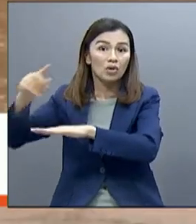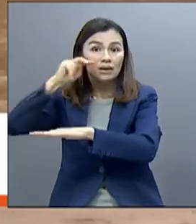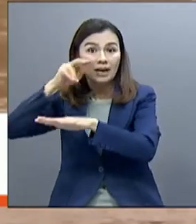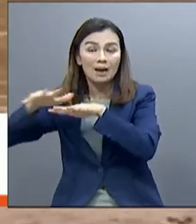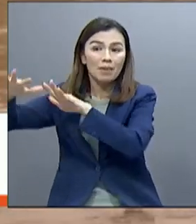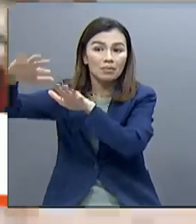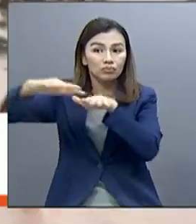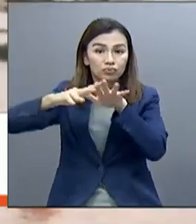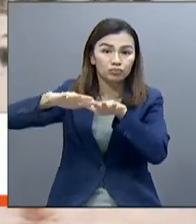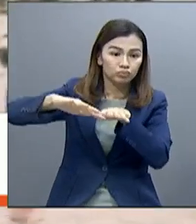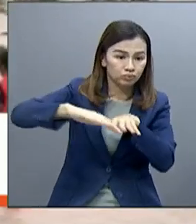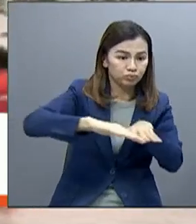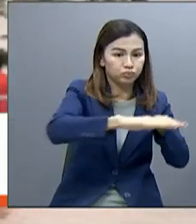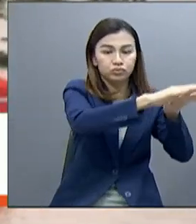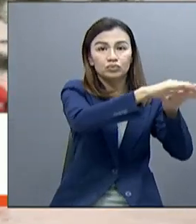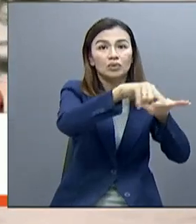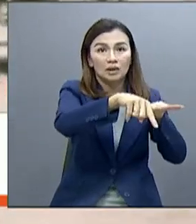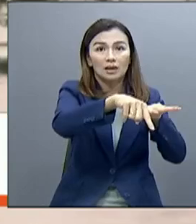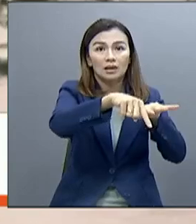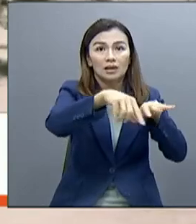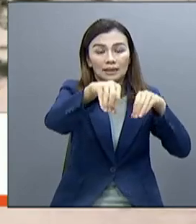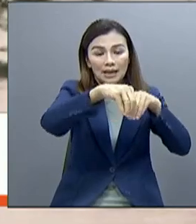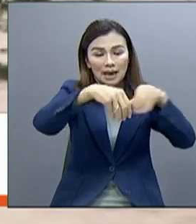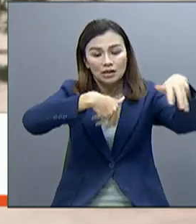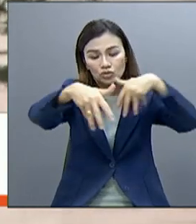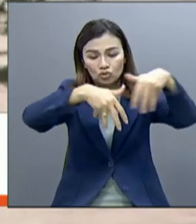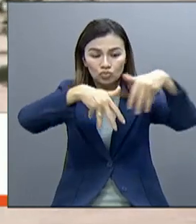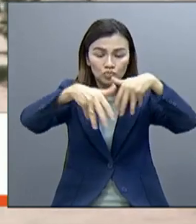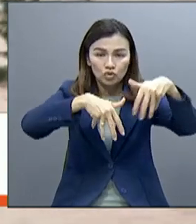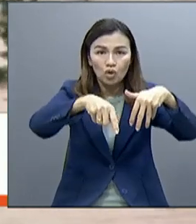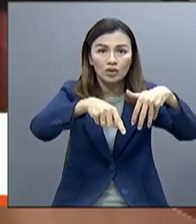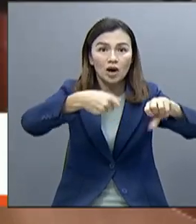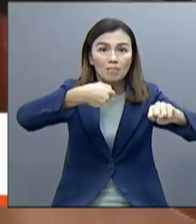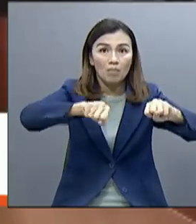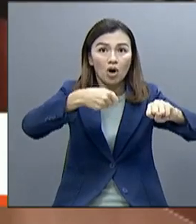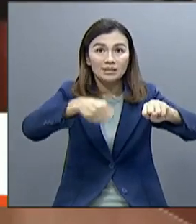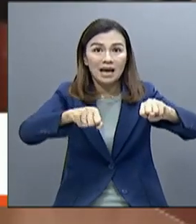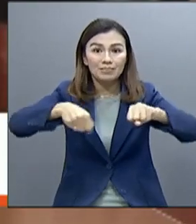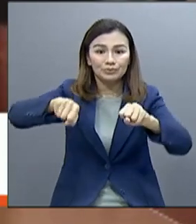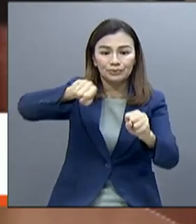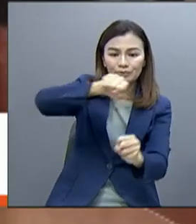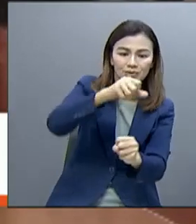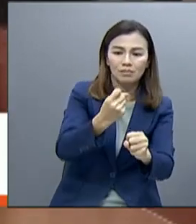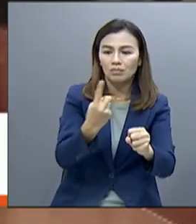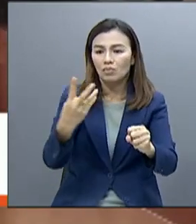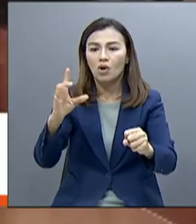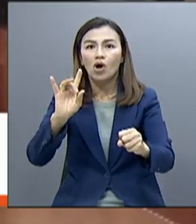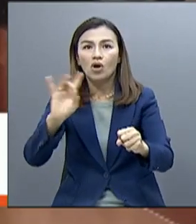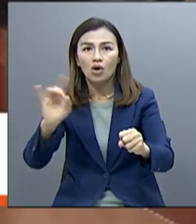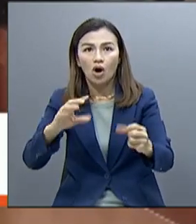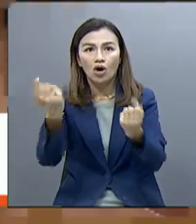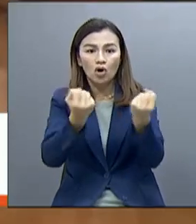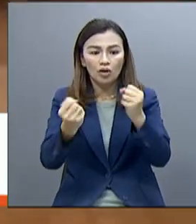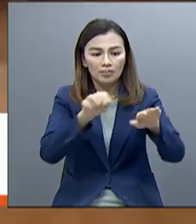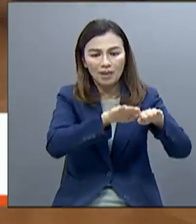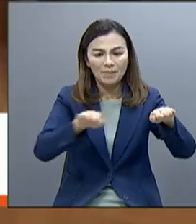เข้าท่วมหอพักเอกชนตลอดถึงบ้านเรือนชาวบ้านรถจักรยานยนต์เป็นร้อยคันรถยนต์อีกเป็น10คัน